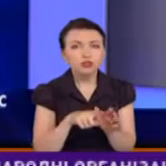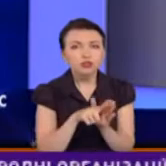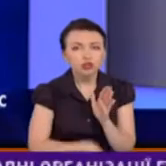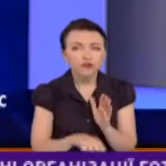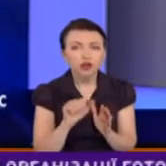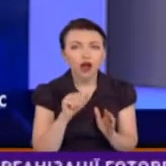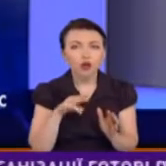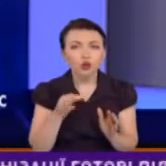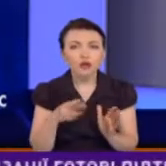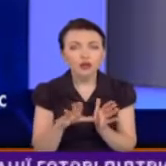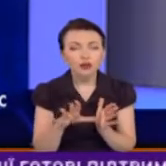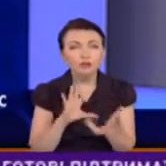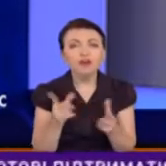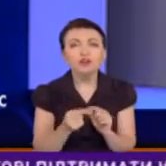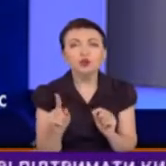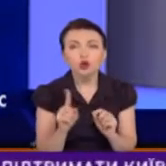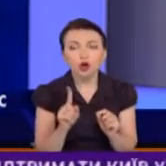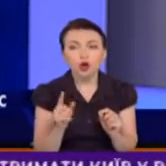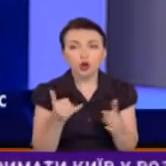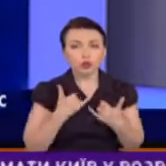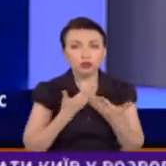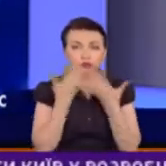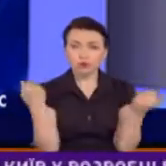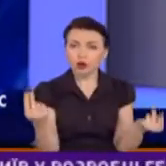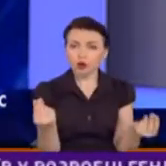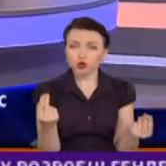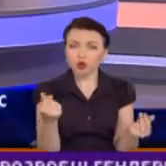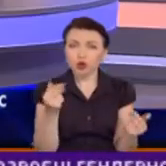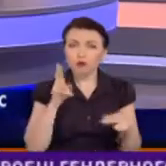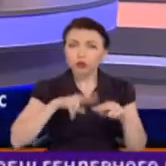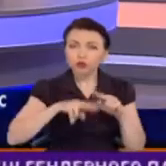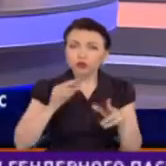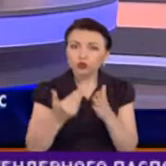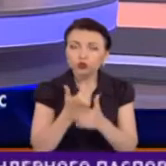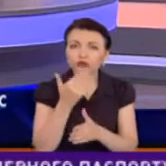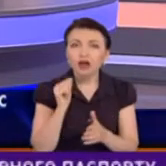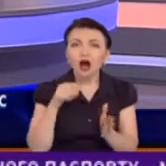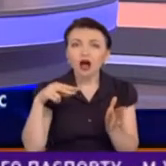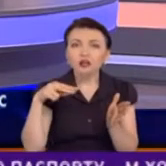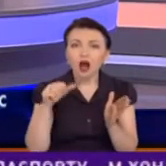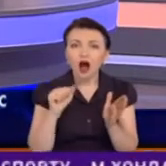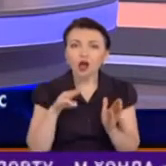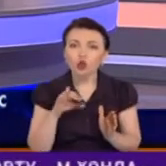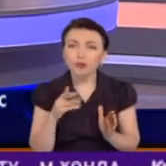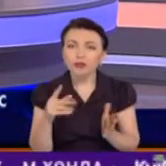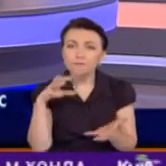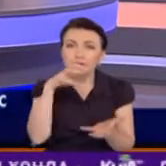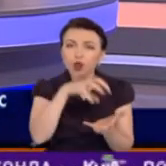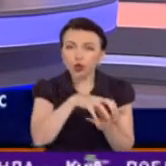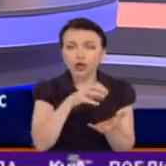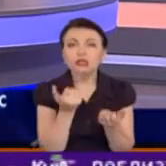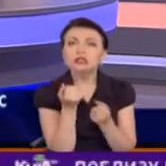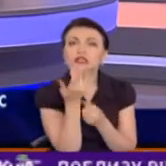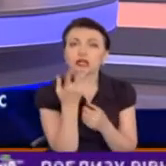атомна енергетика привела до чого? Що ми не маємо грошей будувати нові атомні блоки і розуміти, скільки нам їх